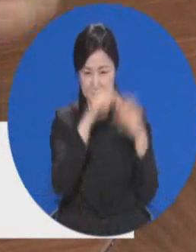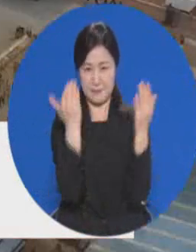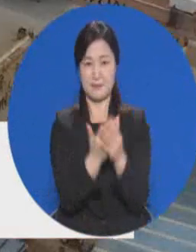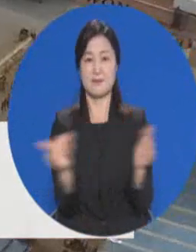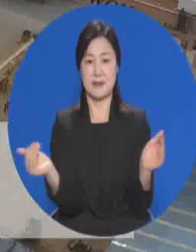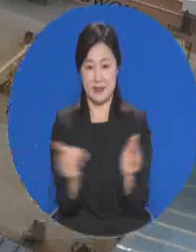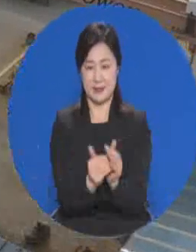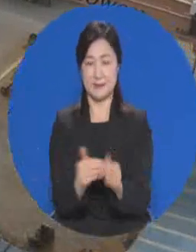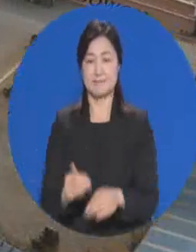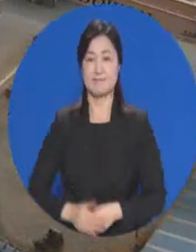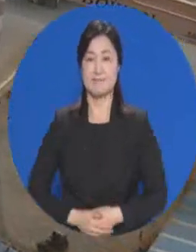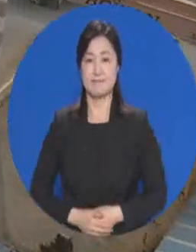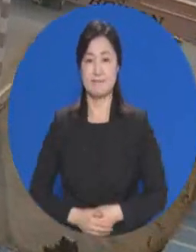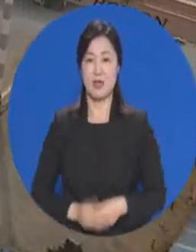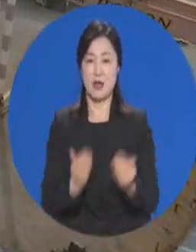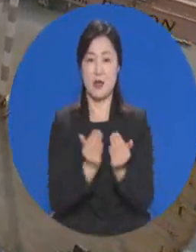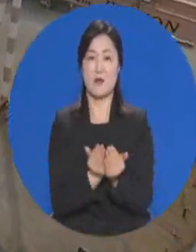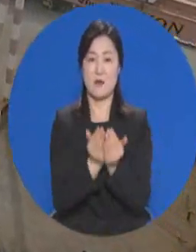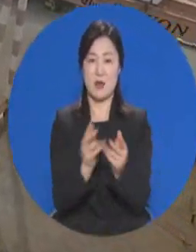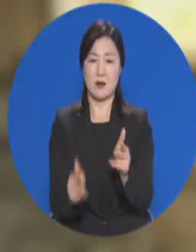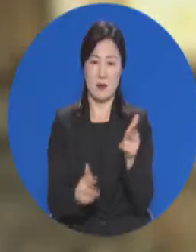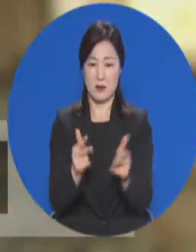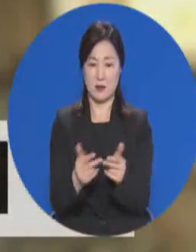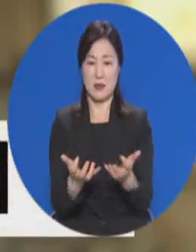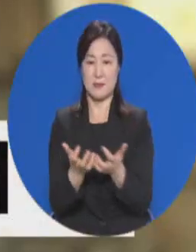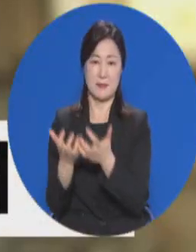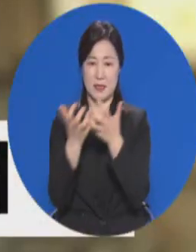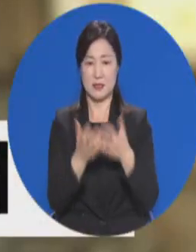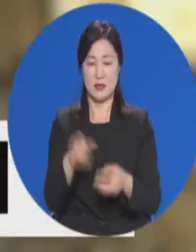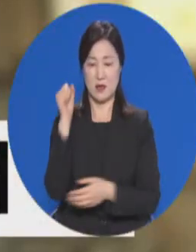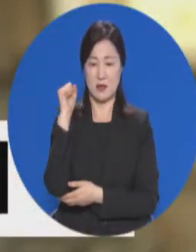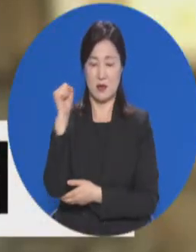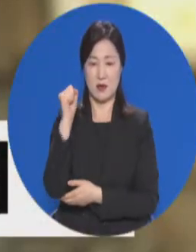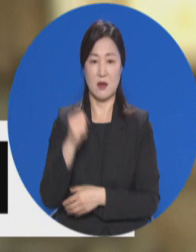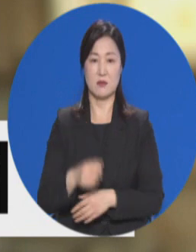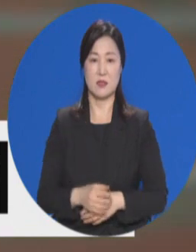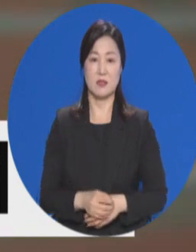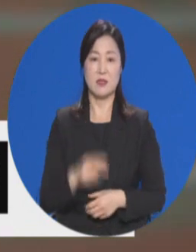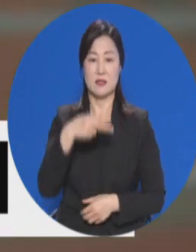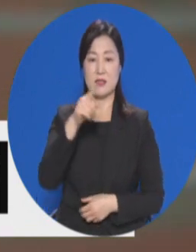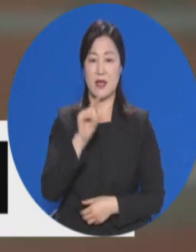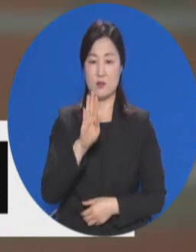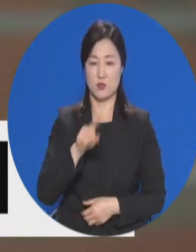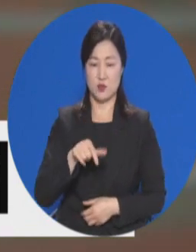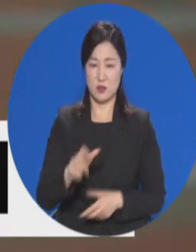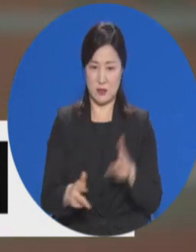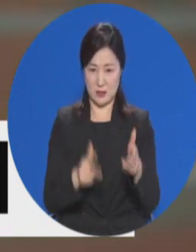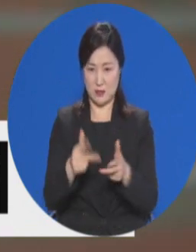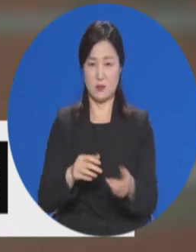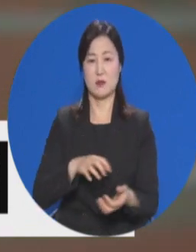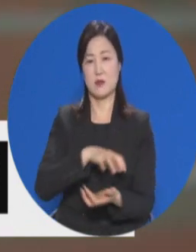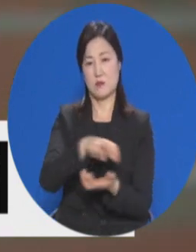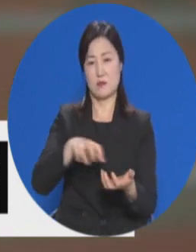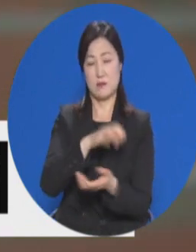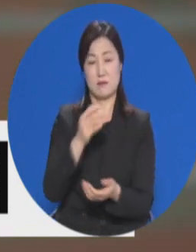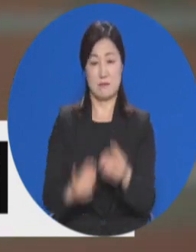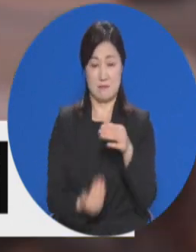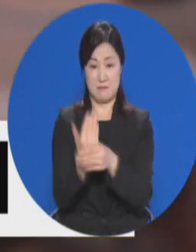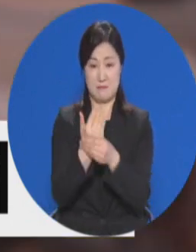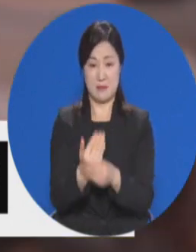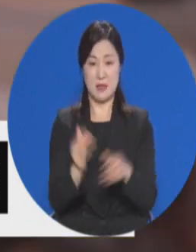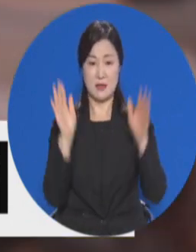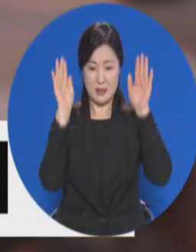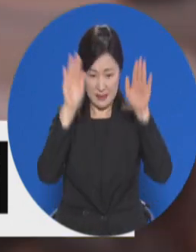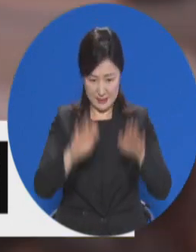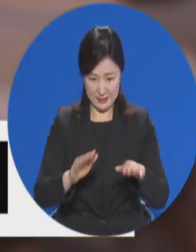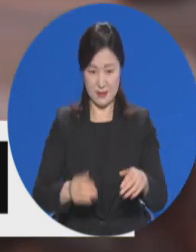상태입니다. 조선소 협력업체들이 밀집한 영암군 대불산단도 어수선합니다. 경산 이슬람사원 예배로